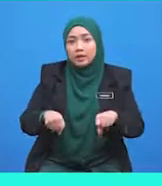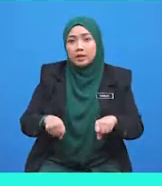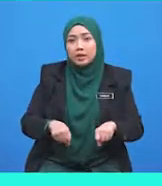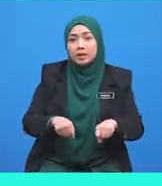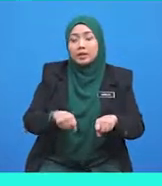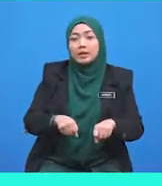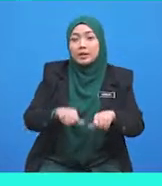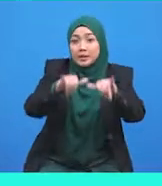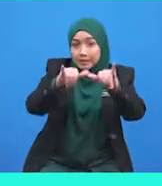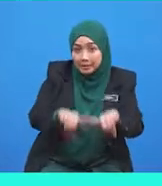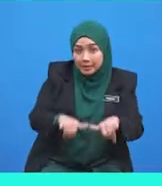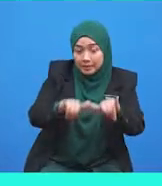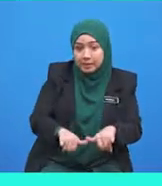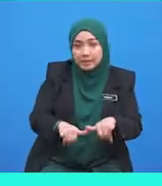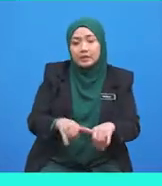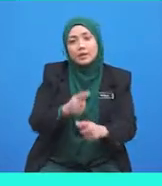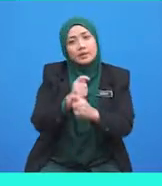tinggal secara menetap.